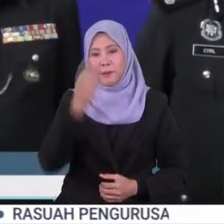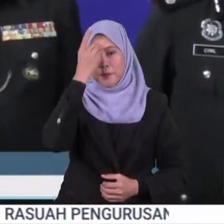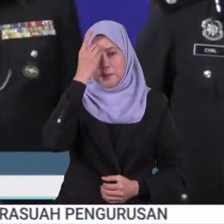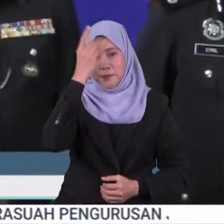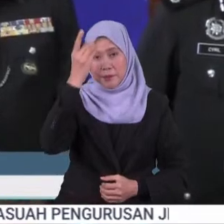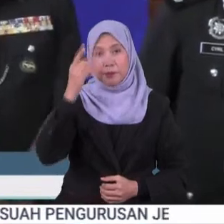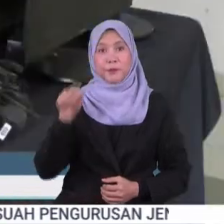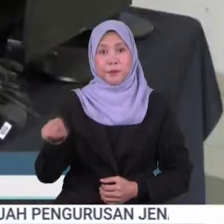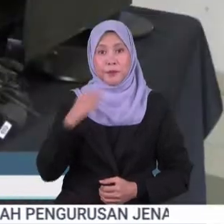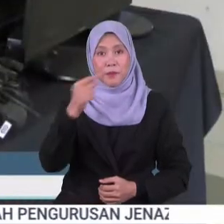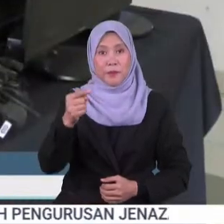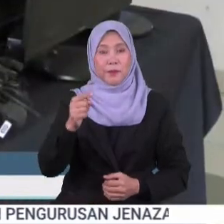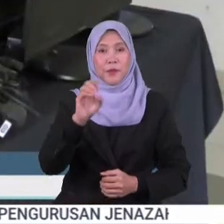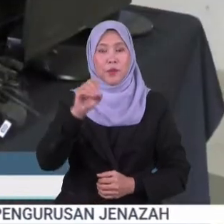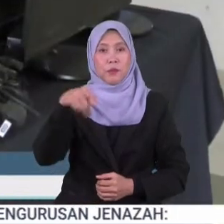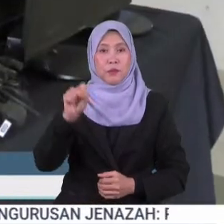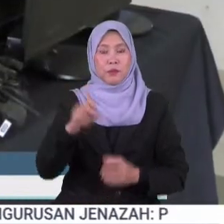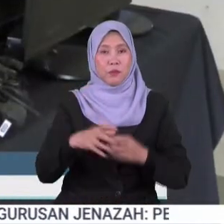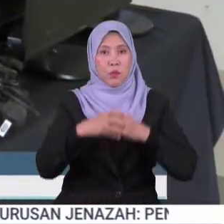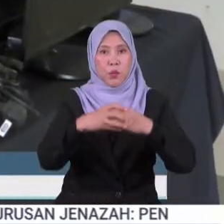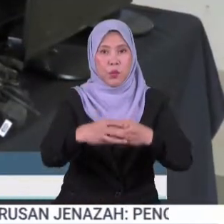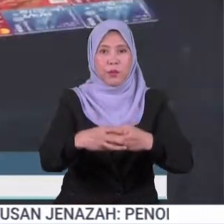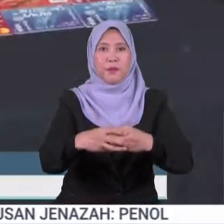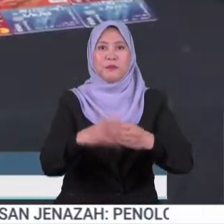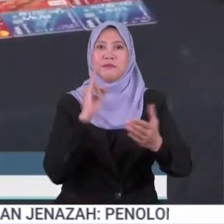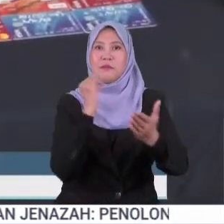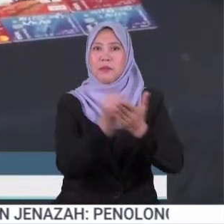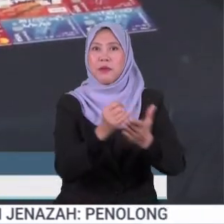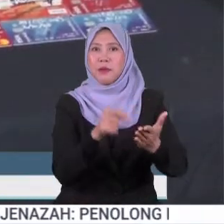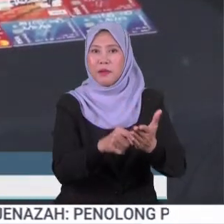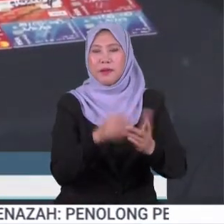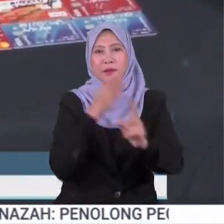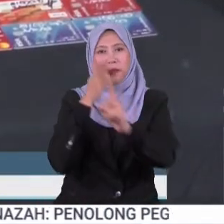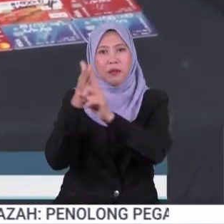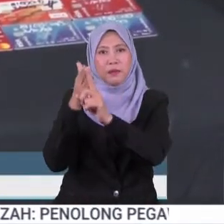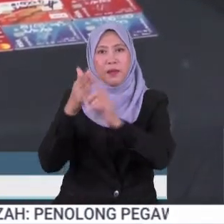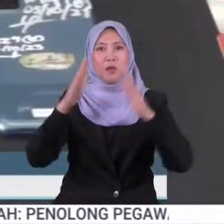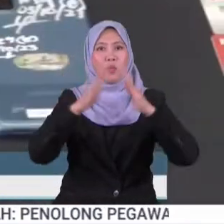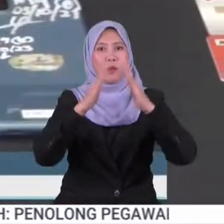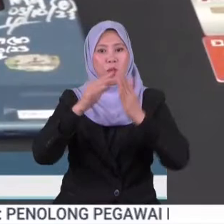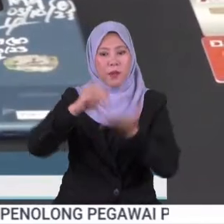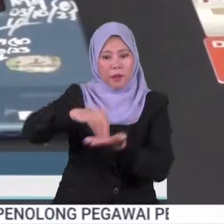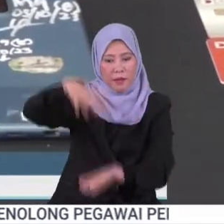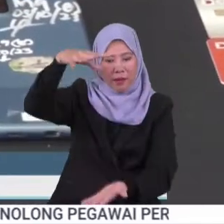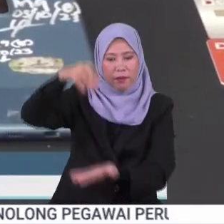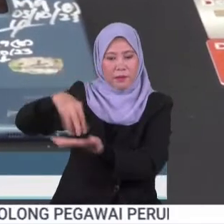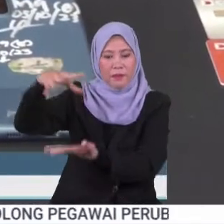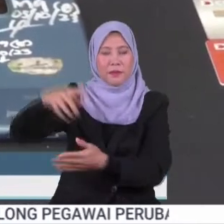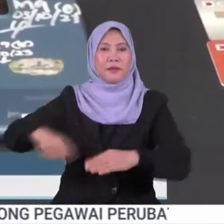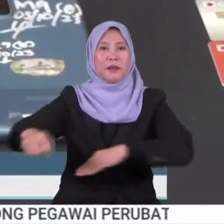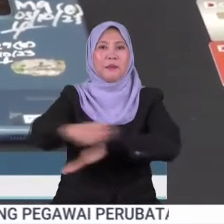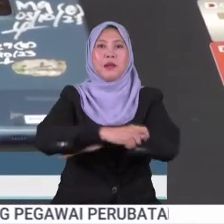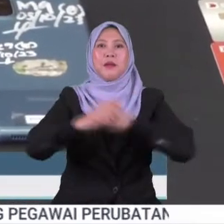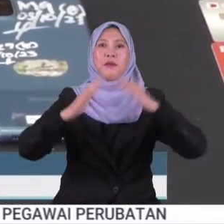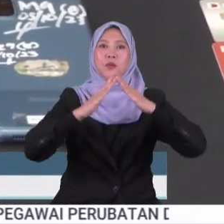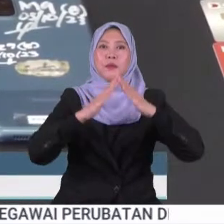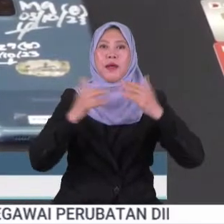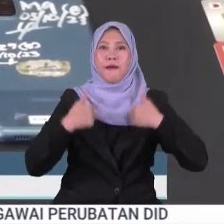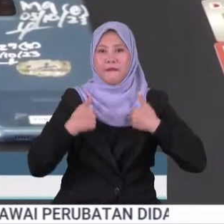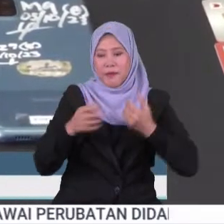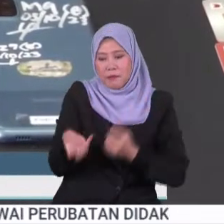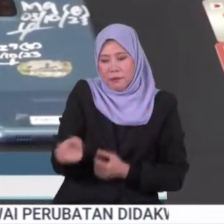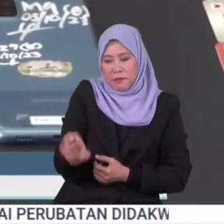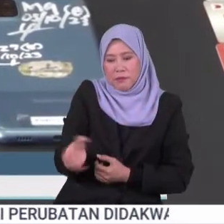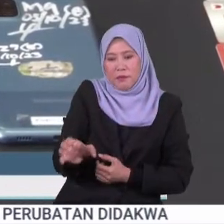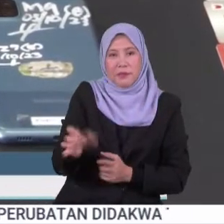Datuk Jauteh berkata modus operandi kumpulan sindiket tersebut ialah dengan menyasarkan rumah-rumah mewah di kawasan taman perumahan yang mempunyai peti